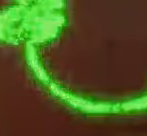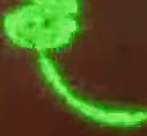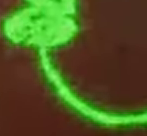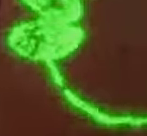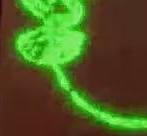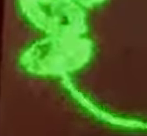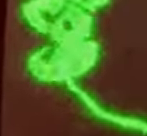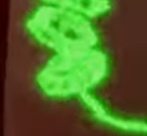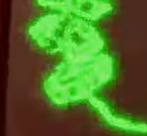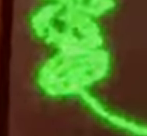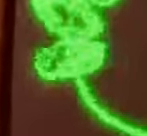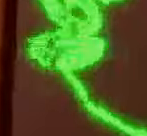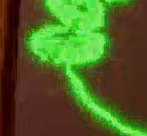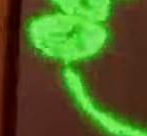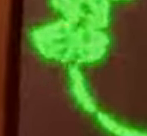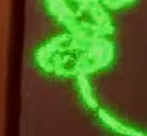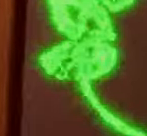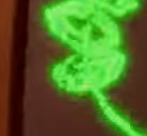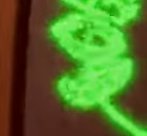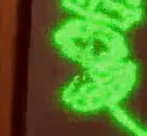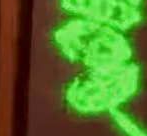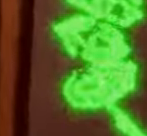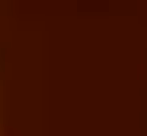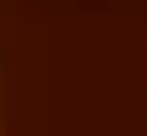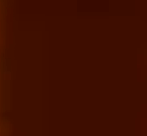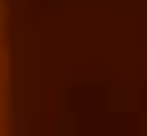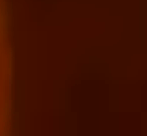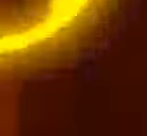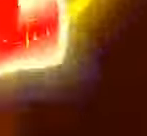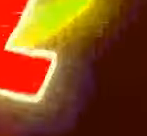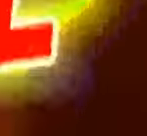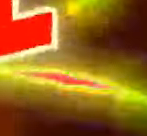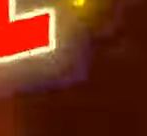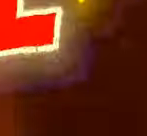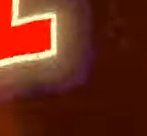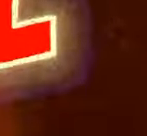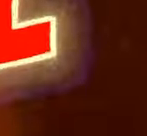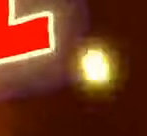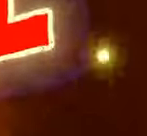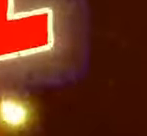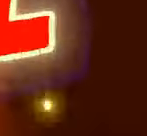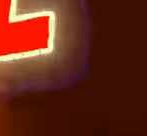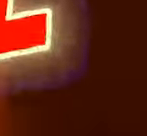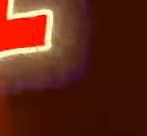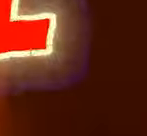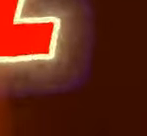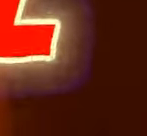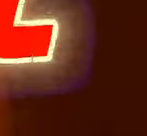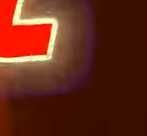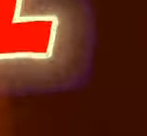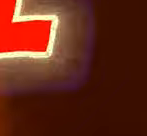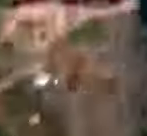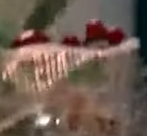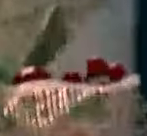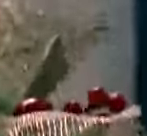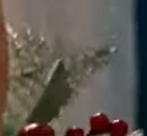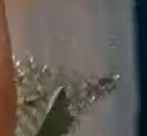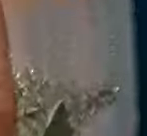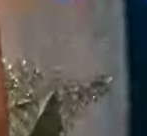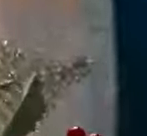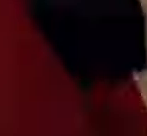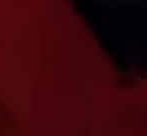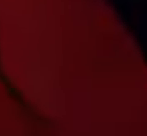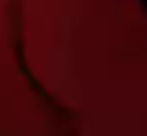ang feeling tuwing Christmas magkapiling. Laging feel na feel, laging feel na feel.